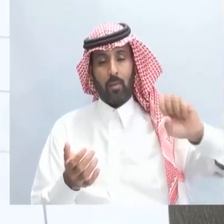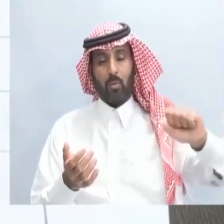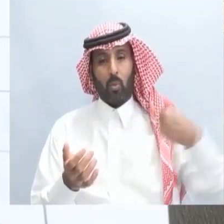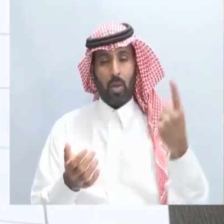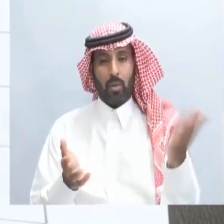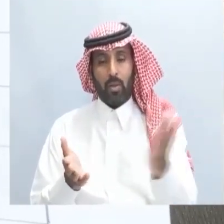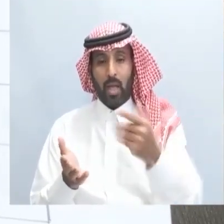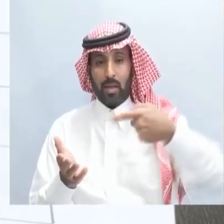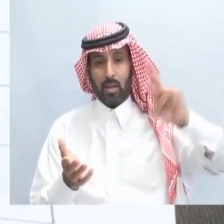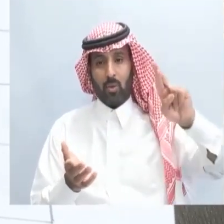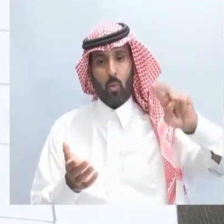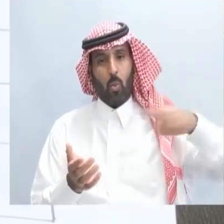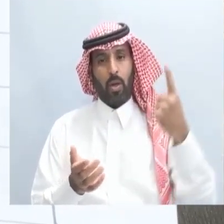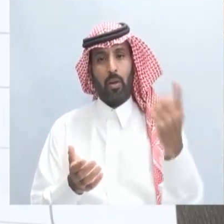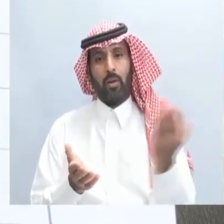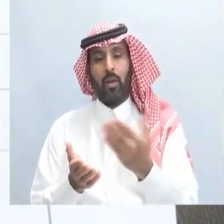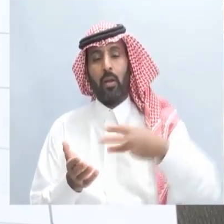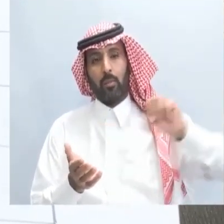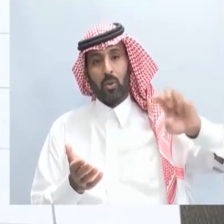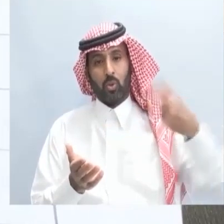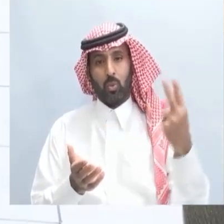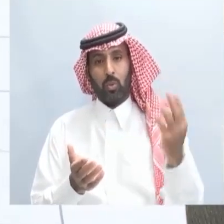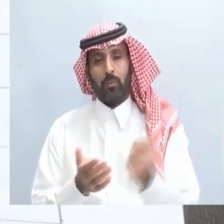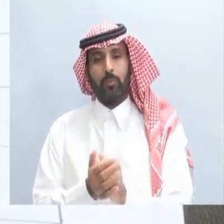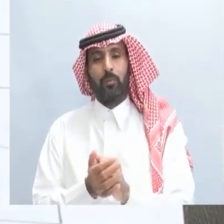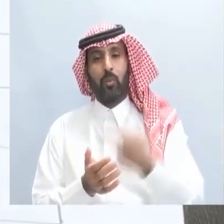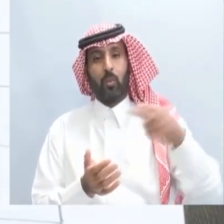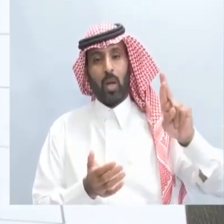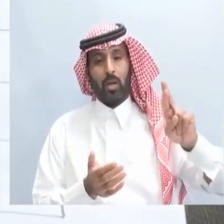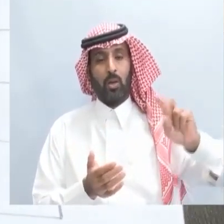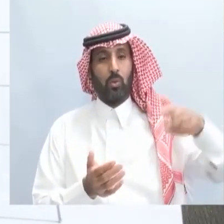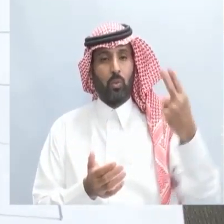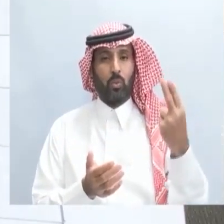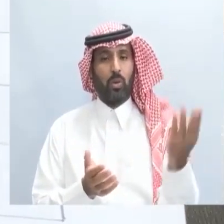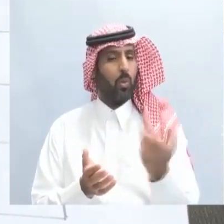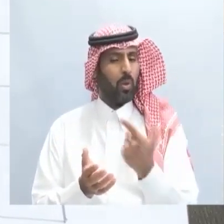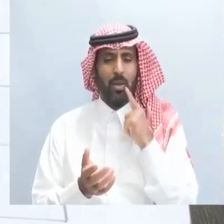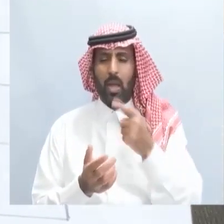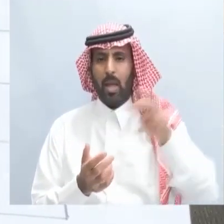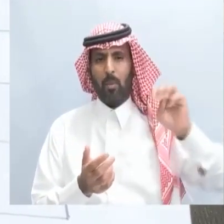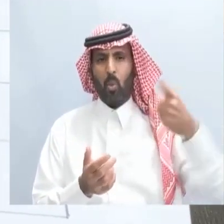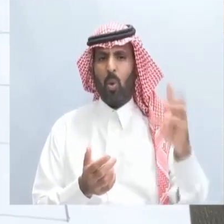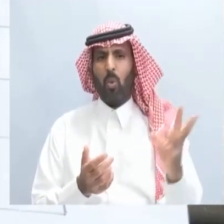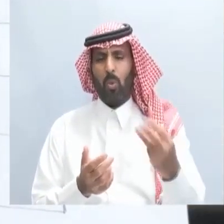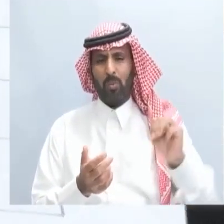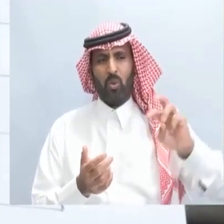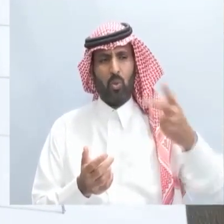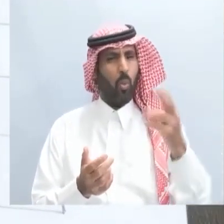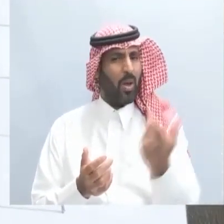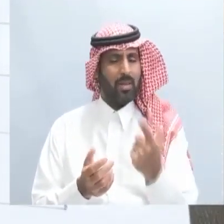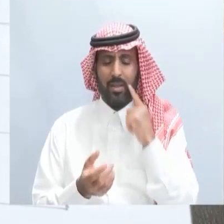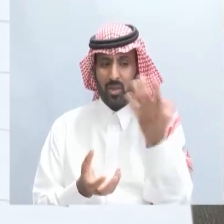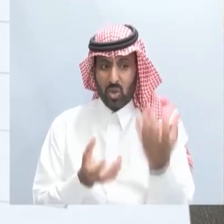ثم ار 1 ثم ام 2 ثم ار 2 ما هي الام 1 والام 2 ممتاز